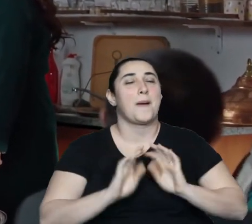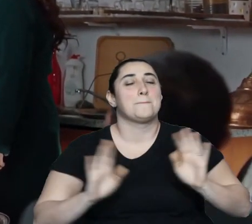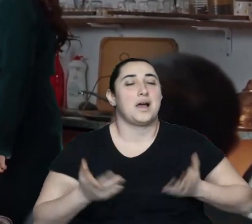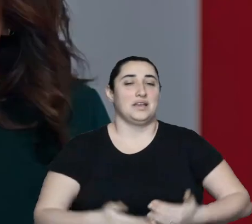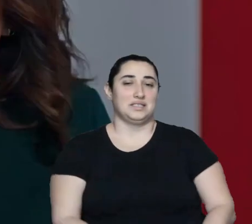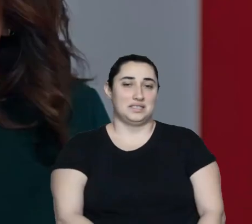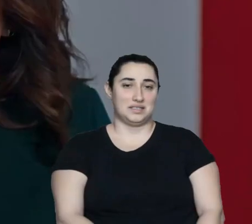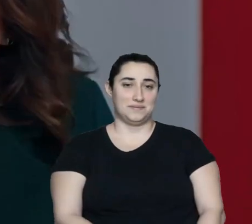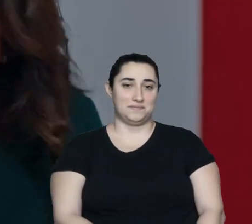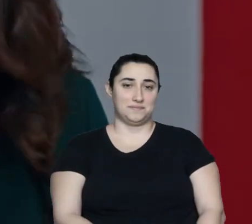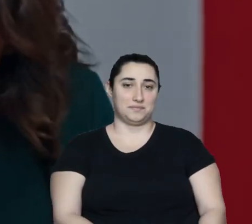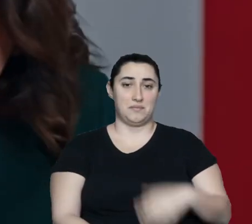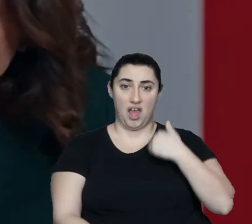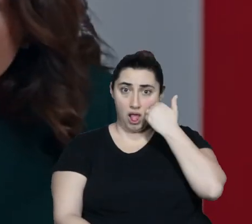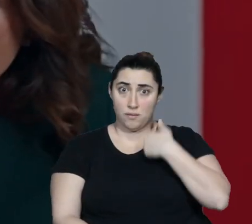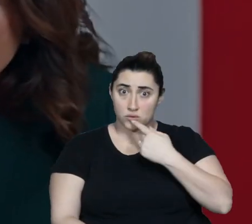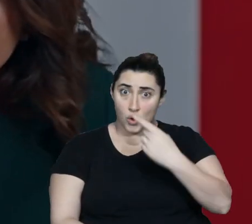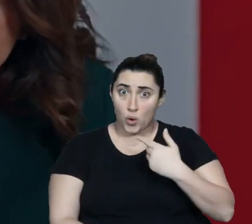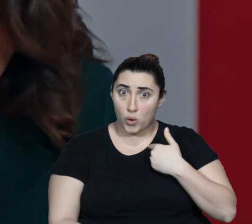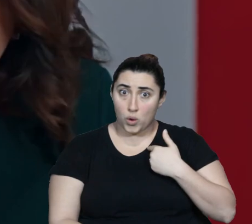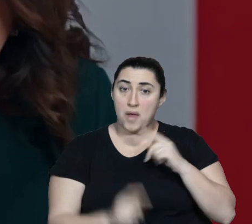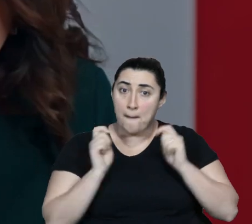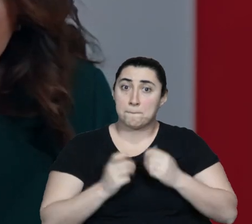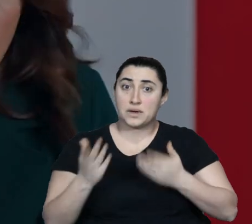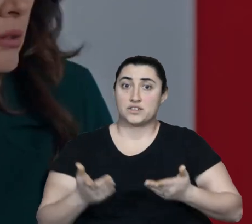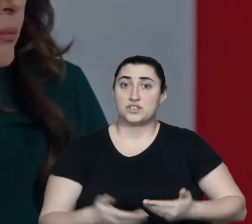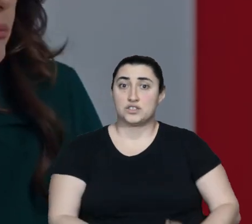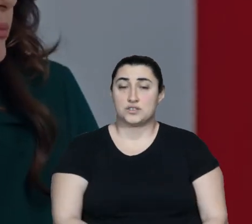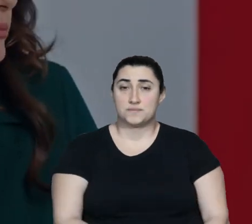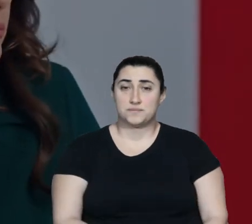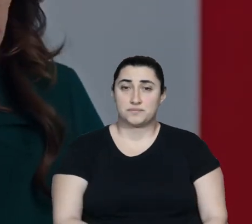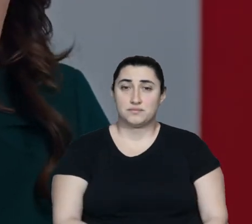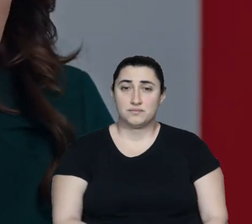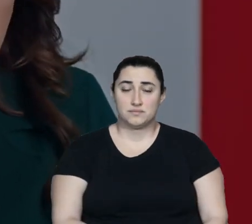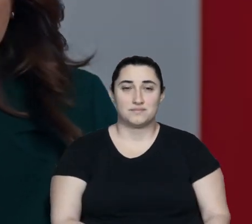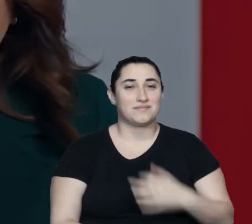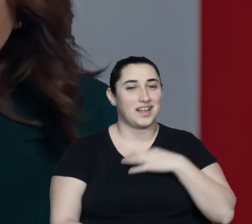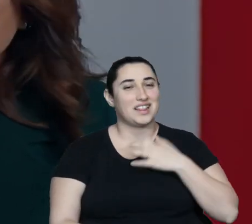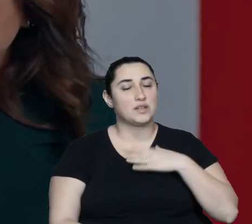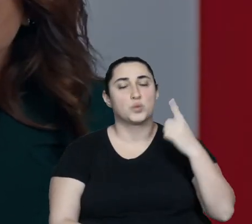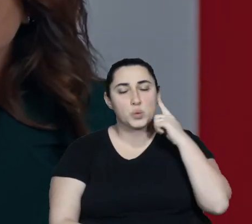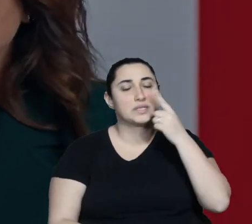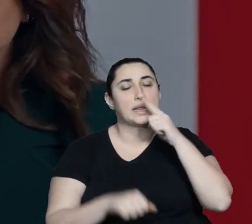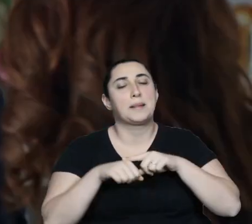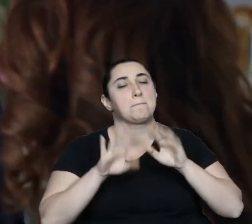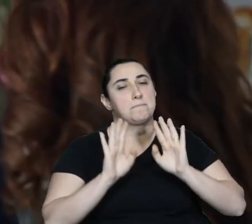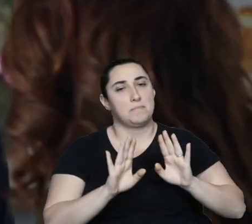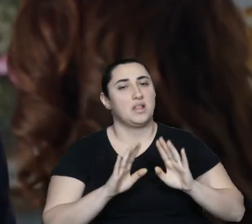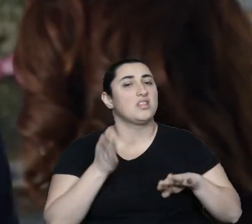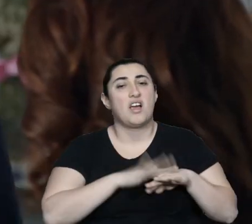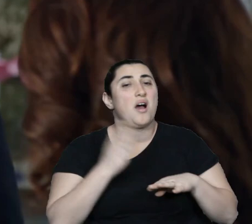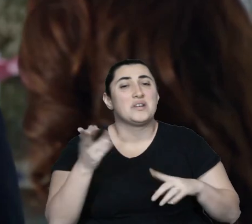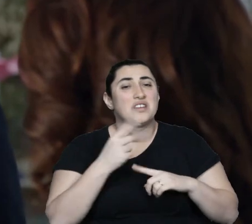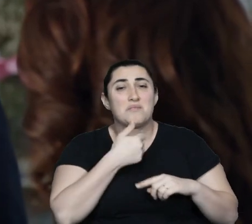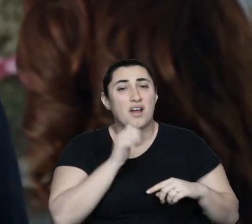yapar mı sence ya? Ya ben yalan mı söylüyorum? Yapmış işte. Anneciğim, duy da inanma sen onlara. Ne yapacak